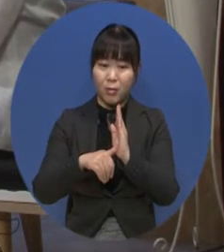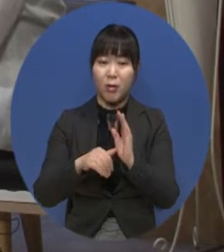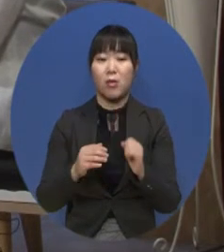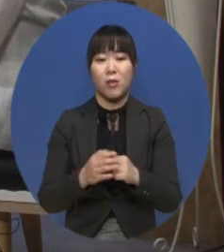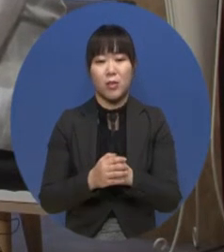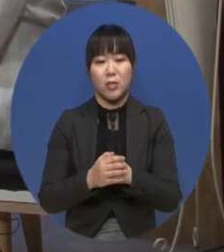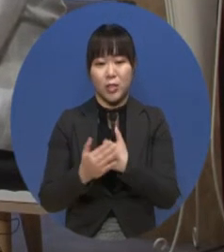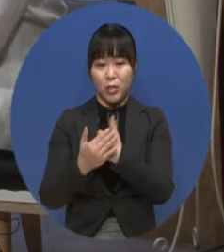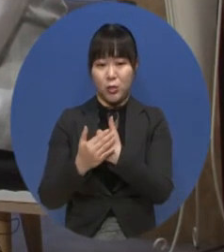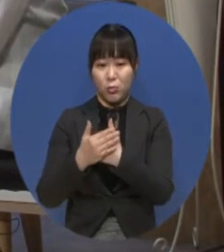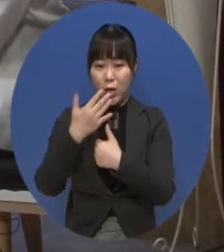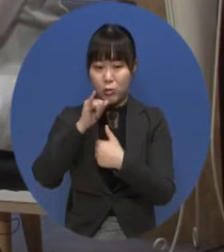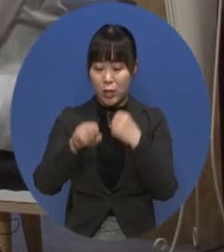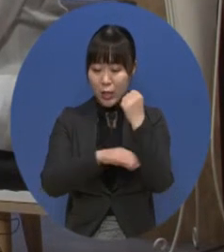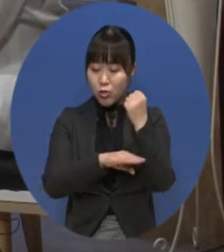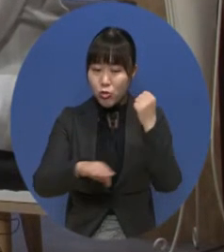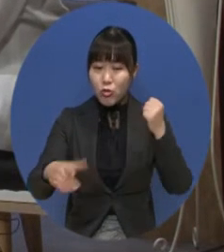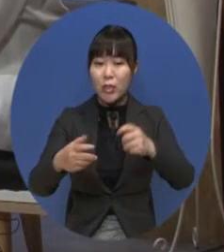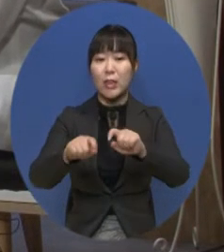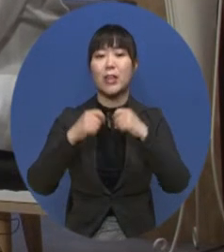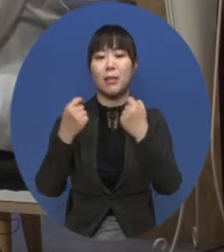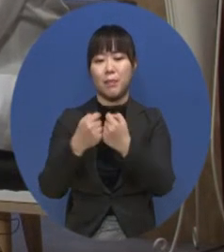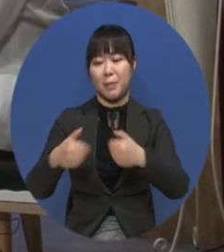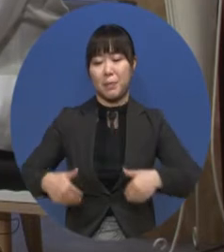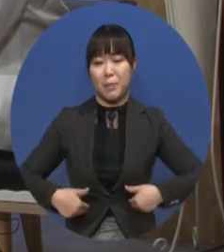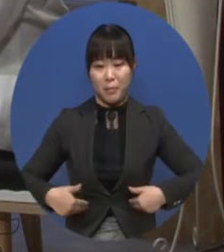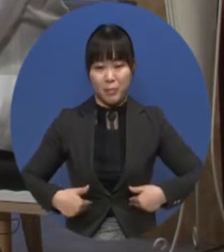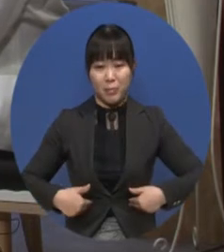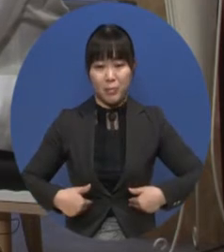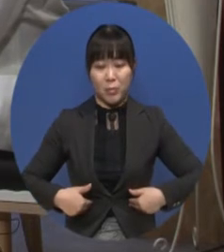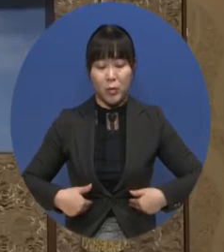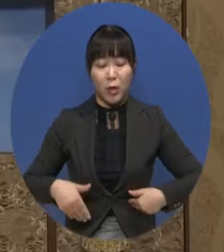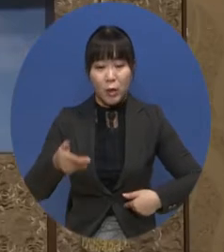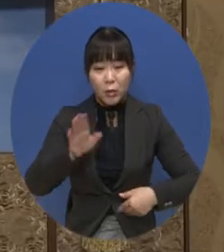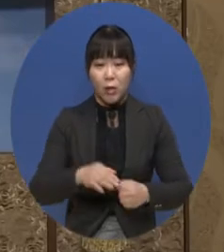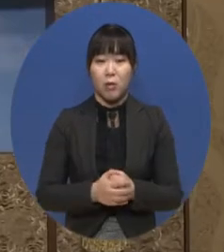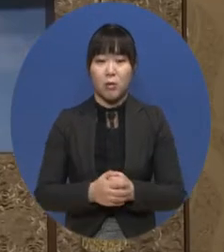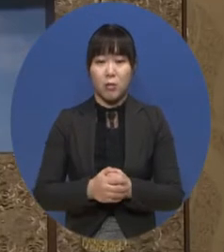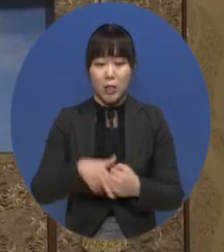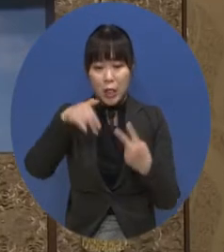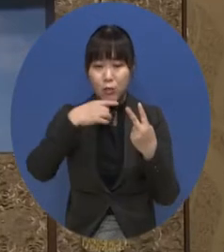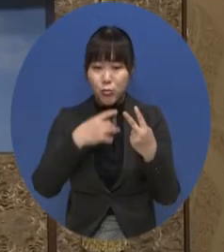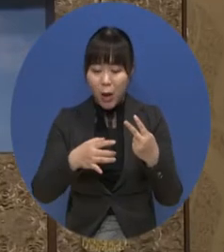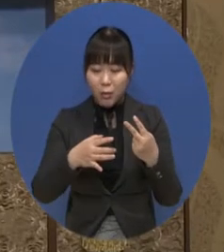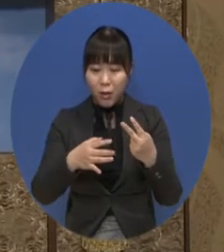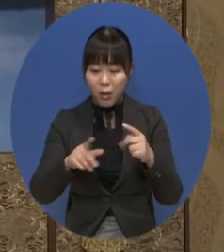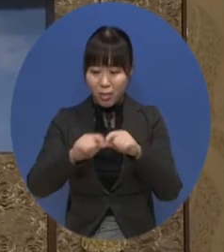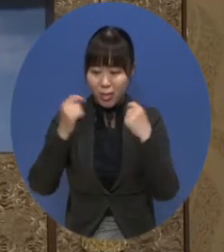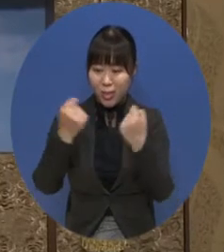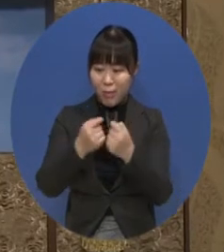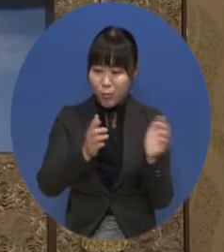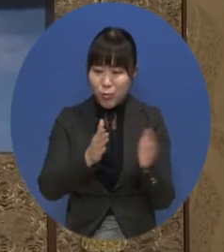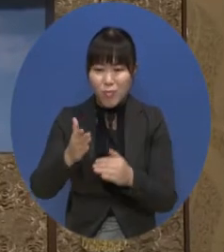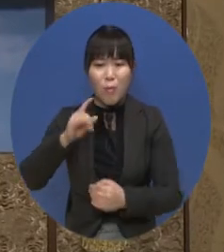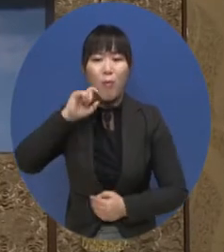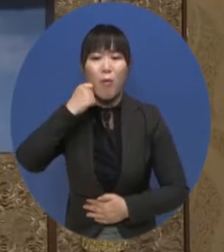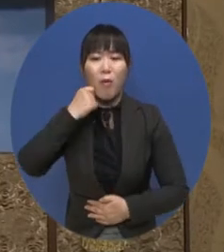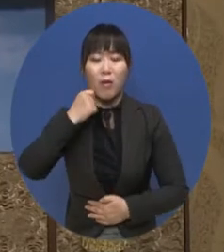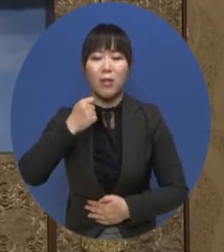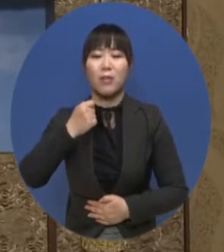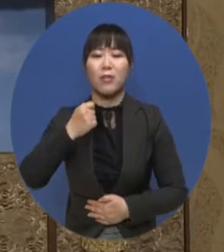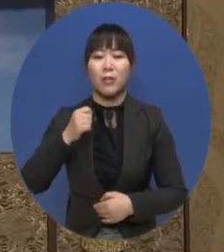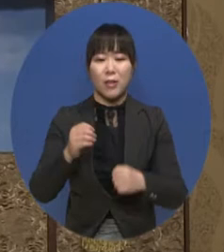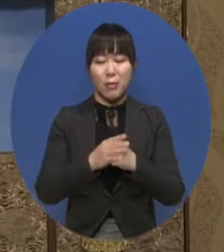창업을 지원할 수 있는 기준이 팀이 있어야 됐어요. 근데 사실 2주만 어떻게 팀을 꾸릴 수는 없었고 그러니까요. 다행히도